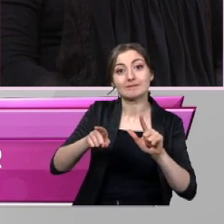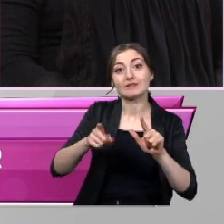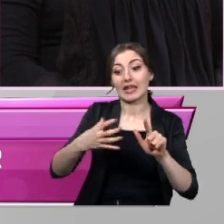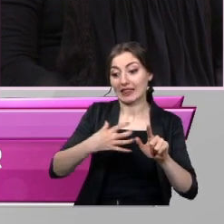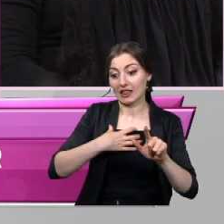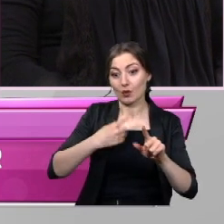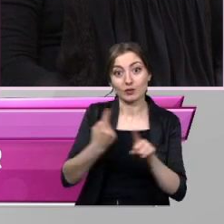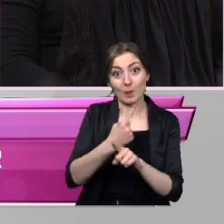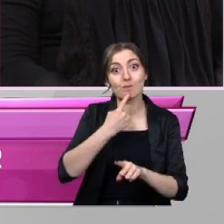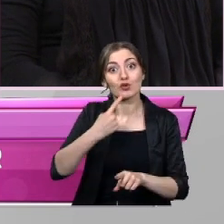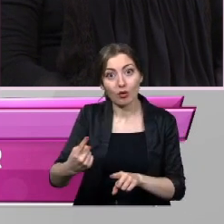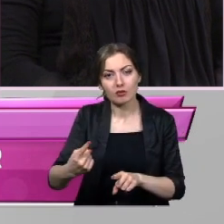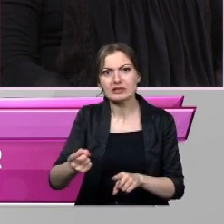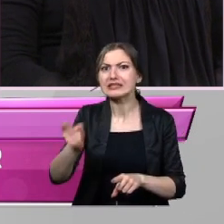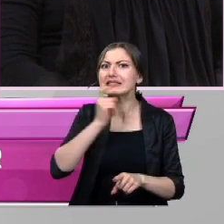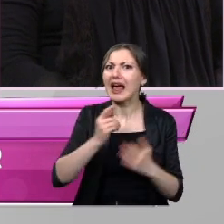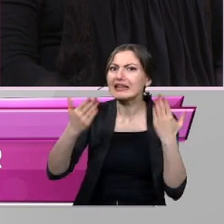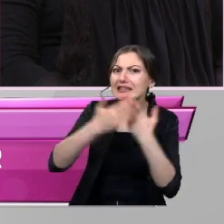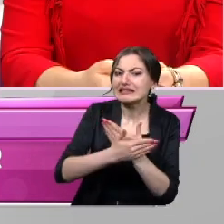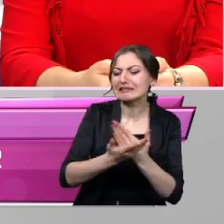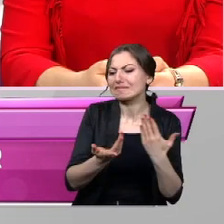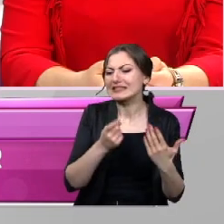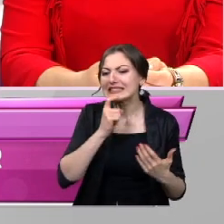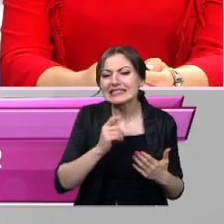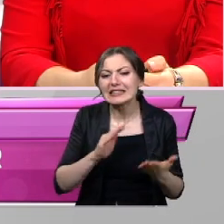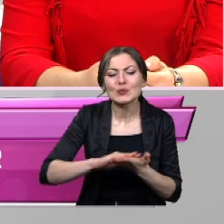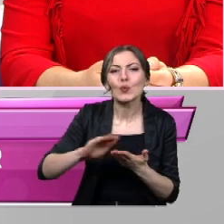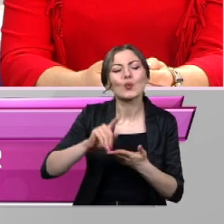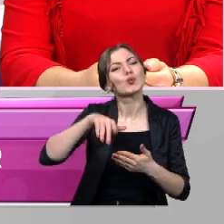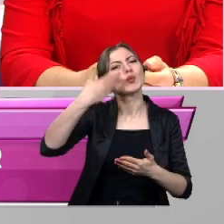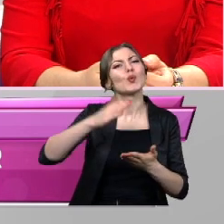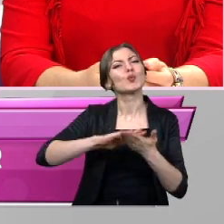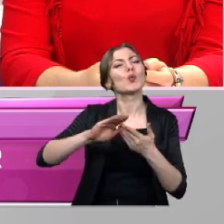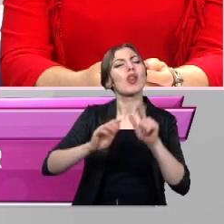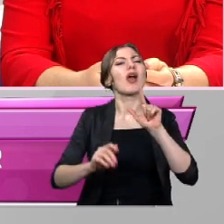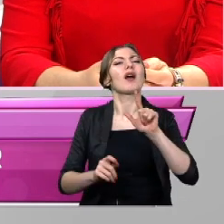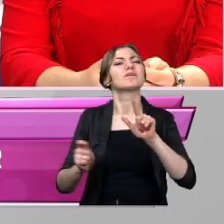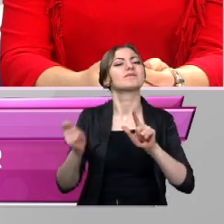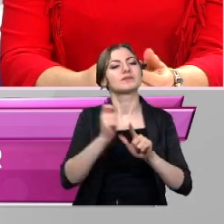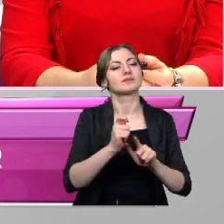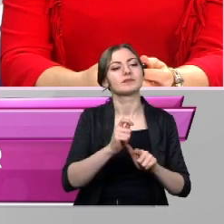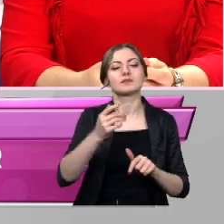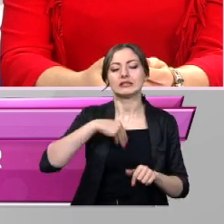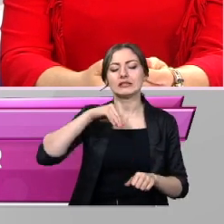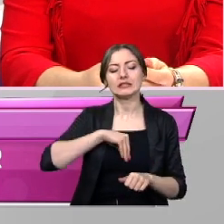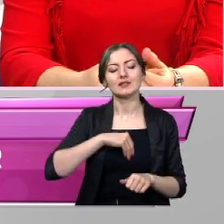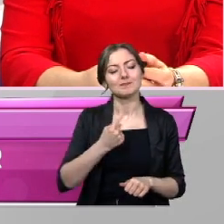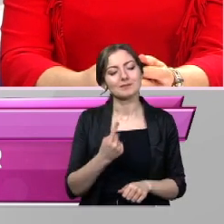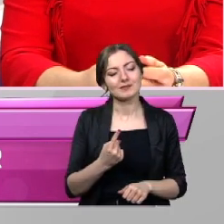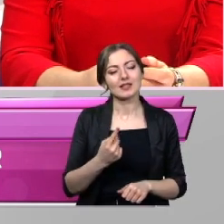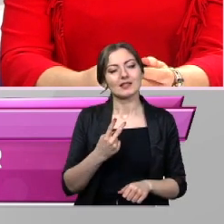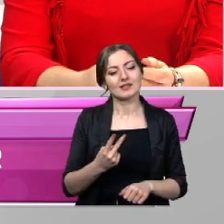çocuğa bir şey söylerken Yanlış yaptığım bir şey söylerken Bu hangi cümlelerde söyleyeceğiz Ben içimden ona kadar sayıyorum önce